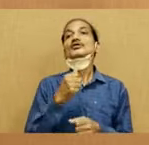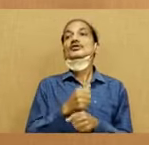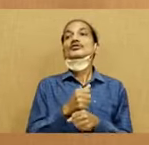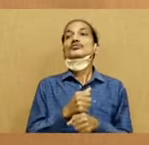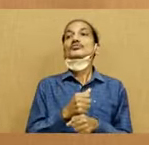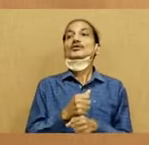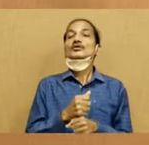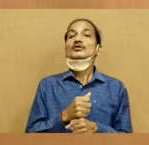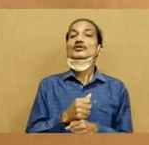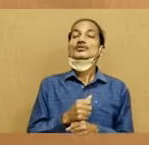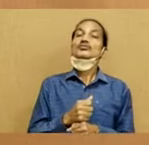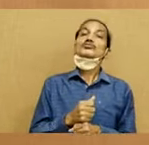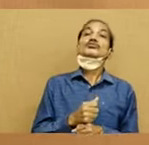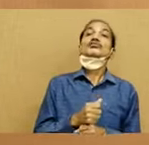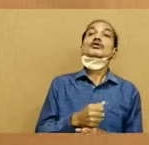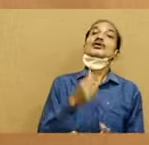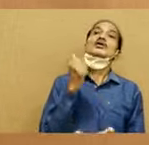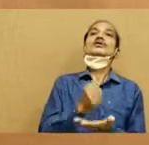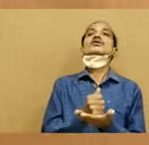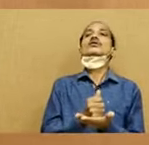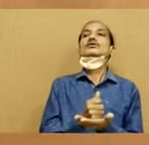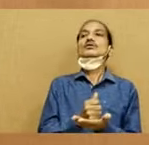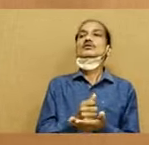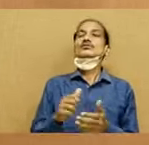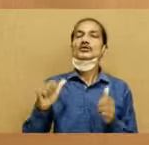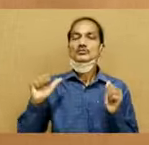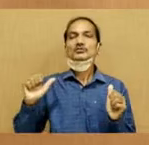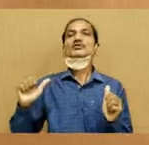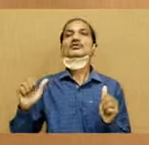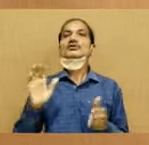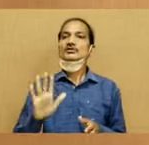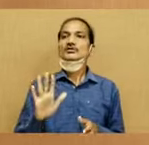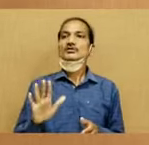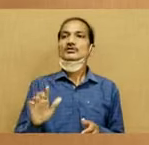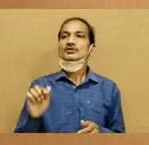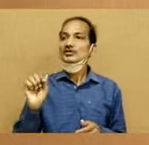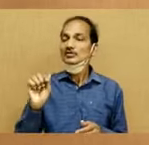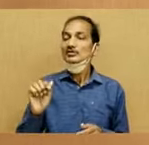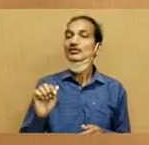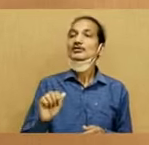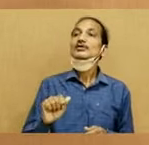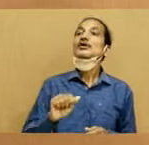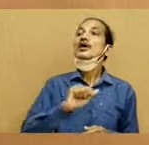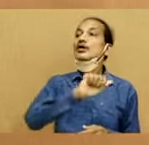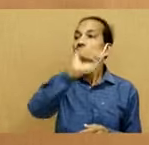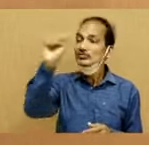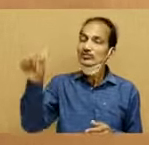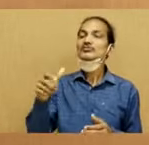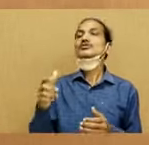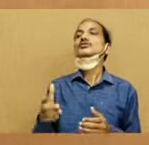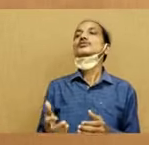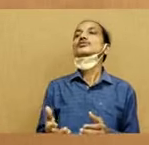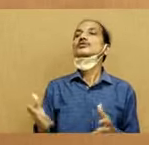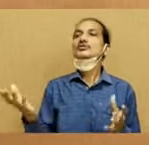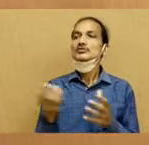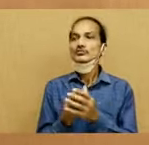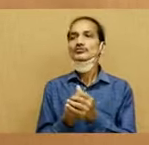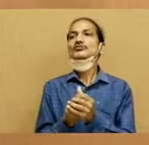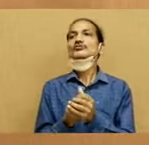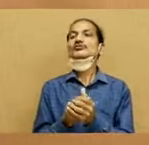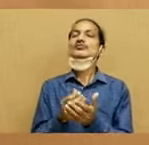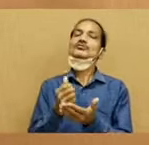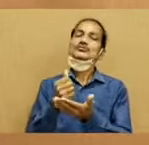କହିବି ଯେ ଜନସାଧାରଣଙ୍କର ସହାନୁଭୂତି ଏବଂ ସହଯୋଗ ଏବଂ ସମ୍ବେଦନା ଦରକାର। ଯେମିତି ଶ୍ରୀମତୀ ପଣ୍ଡିତ